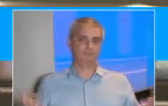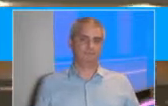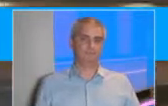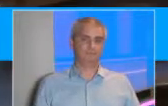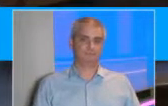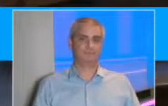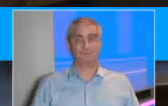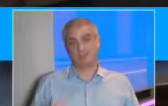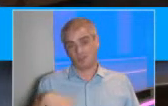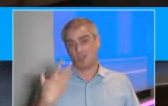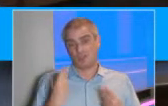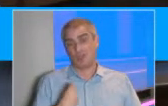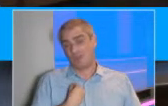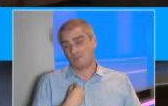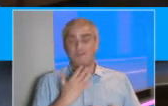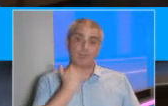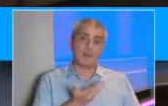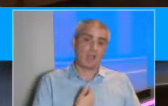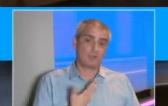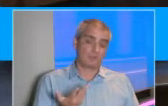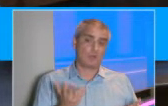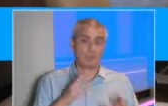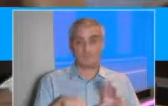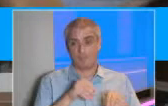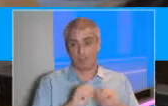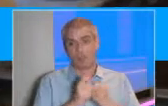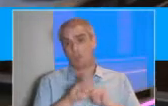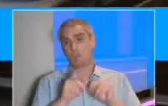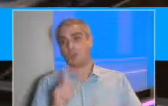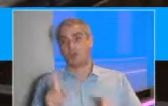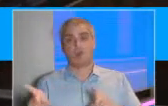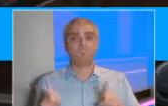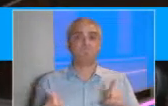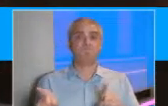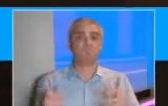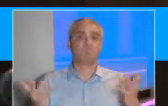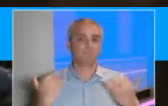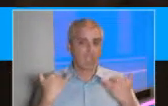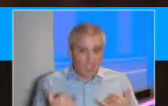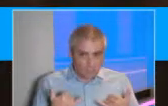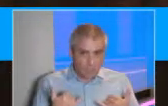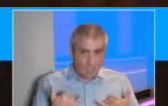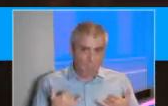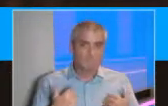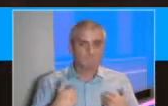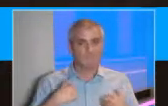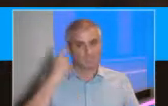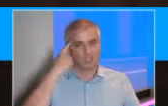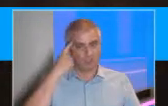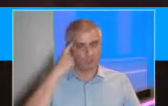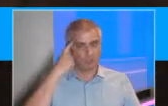שהיא יכולה להיות גם לטובתנו וגם לרעתנו, זאת אומרת, גם לבחירות וגם לא לבחירות. נכון שכרגע אני